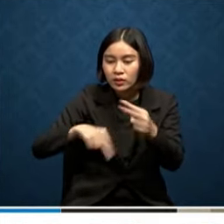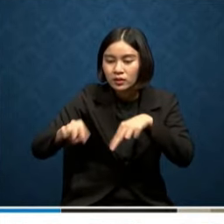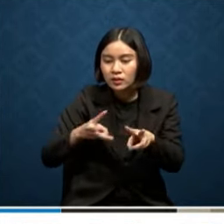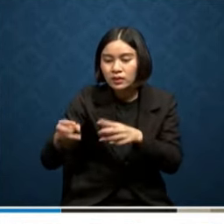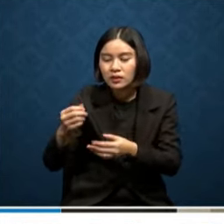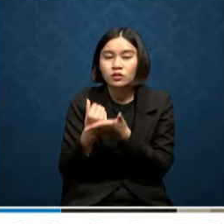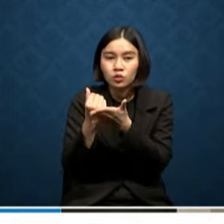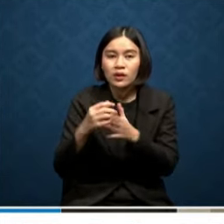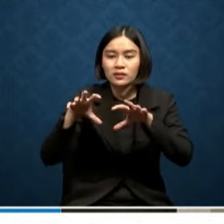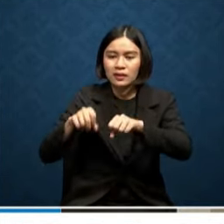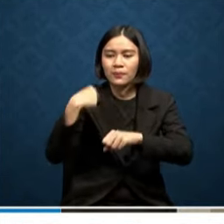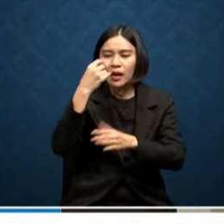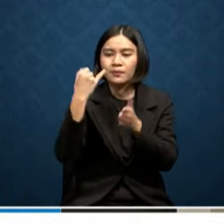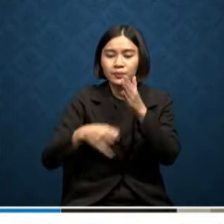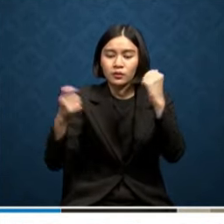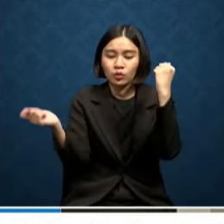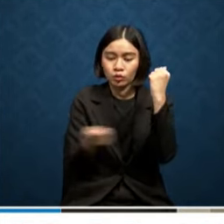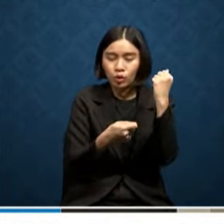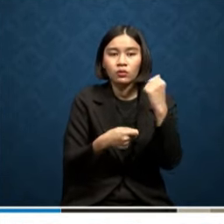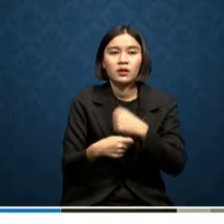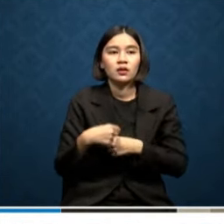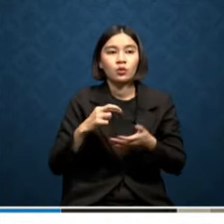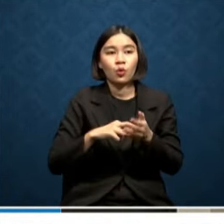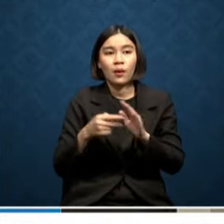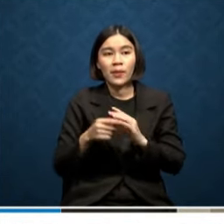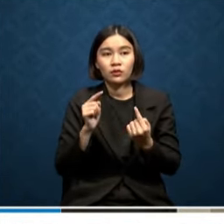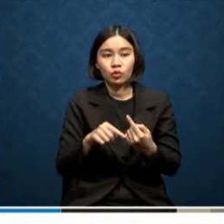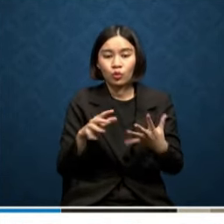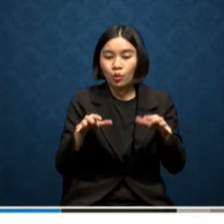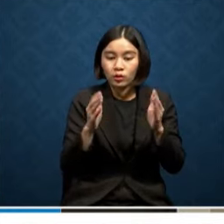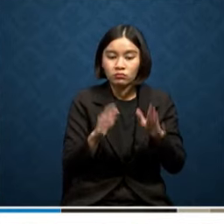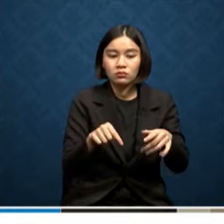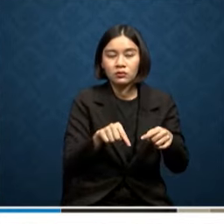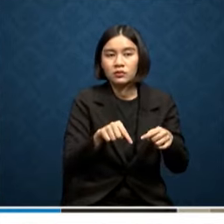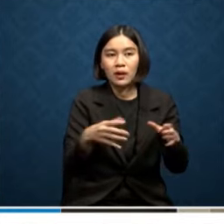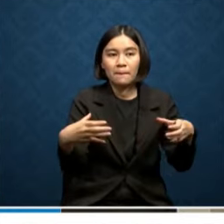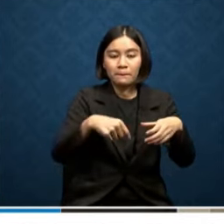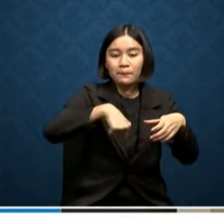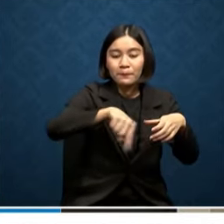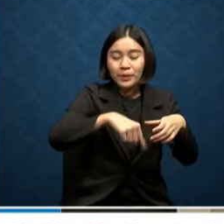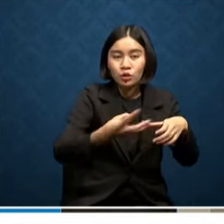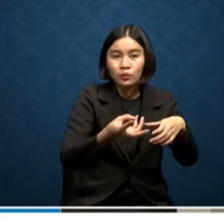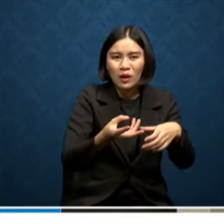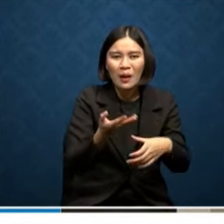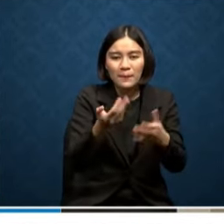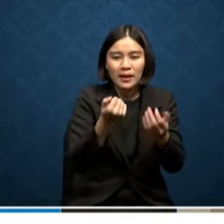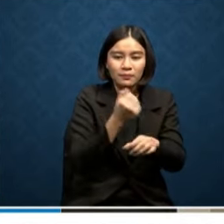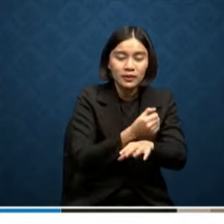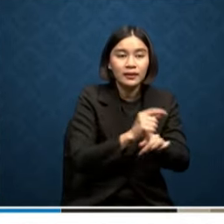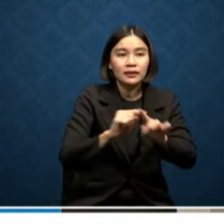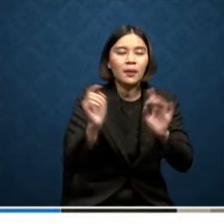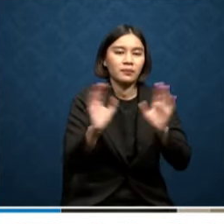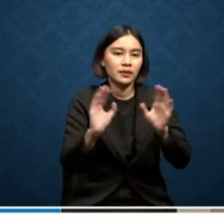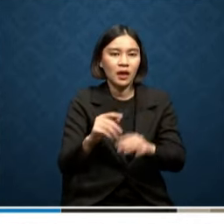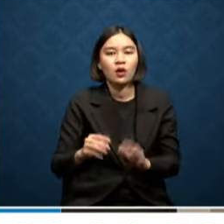คนผิดมาลงโทษการนำคนผิดมาลงโทษฉันไม่ได้หมายถึงตัวเล็กตัวน้อยนะคะที่ไปรับจ้างแต่ว่าฉันหมายถึงคน